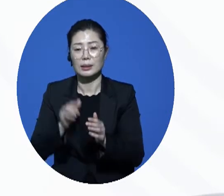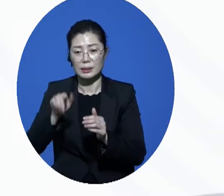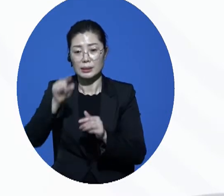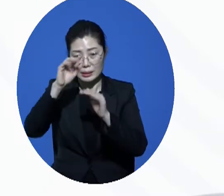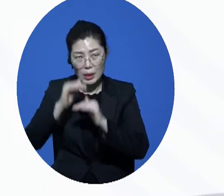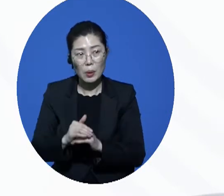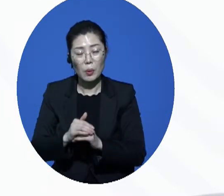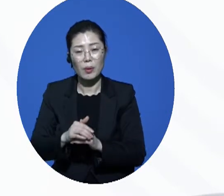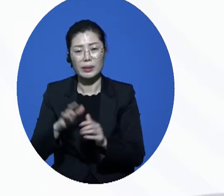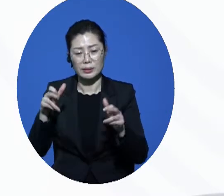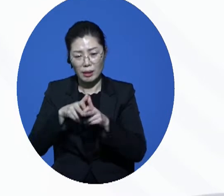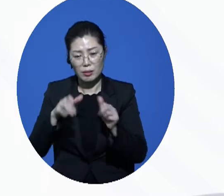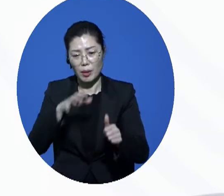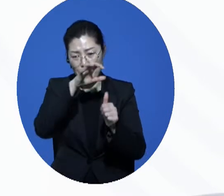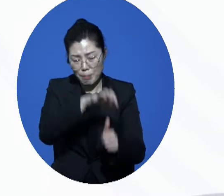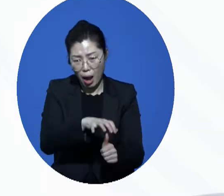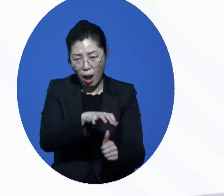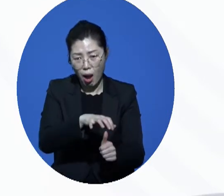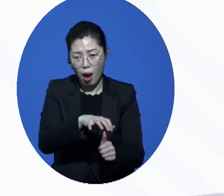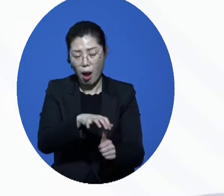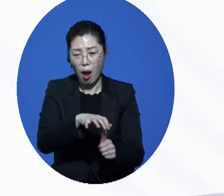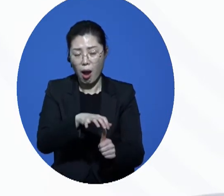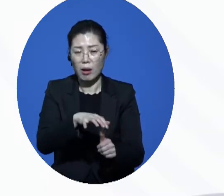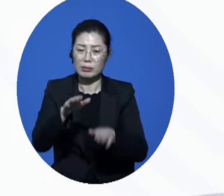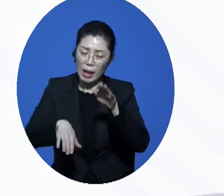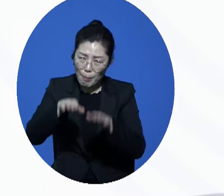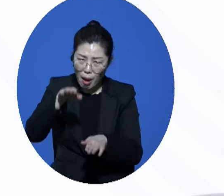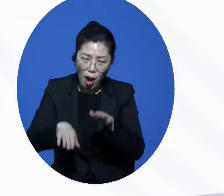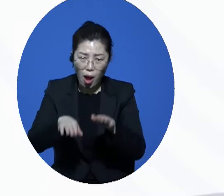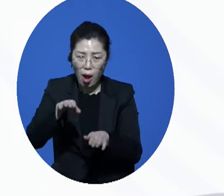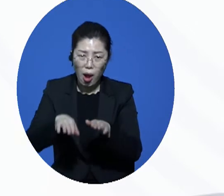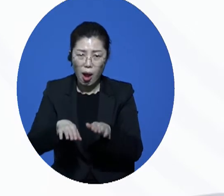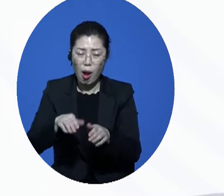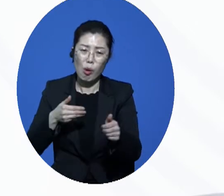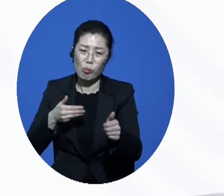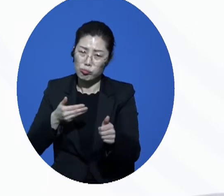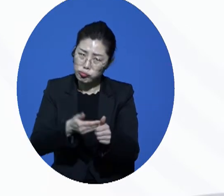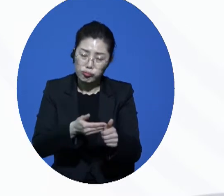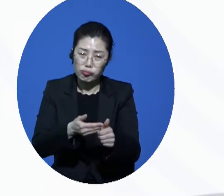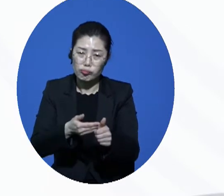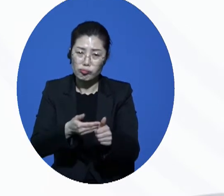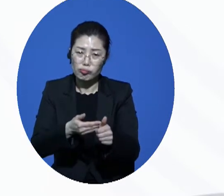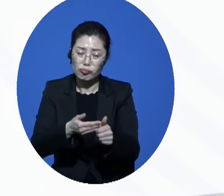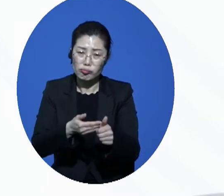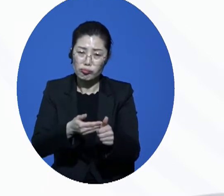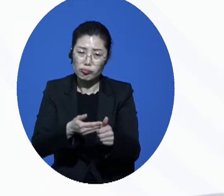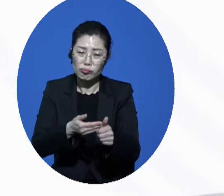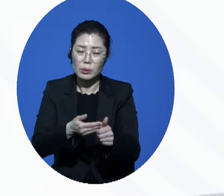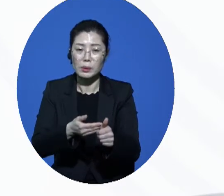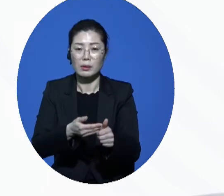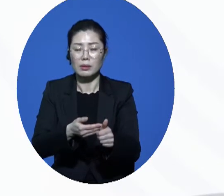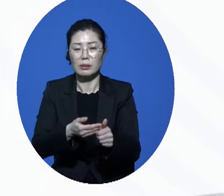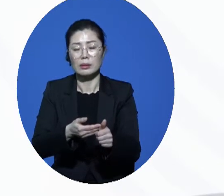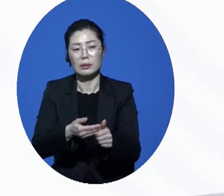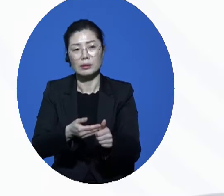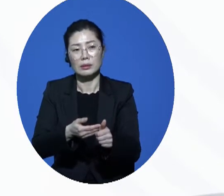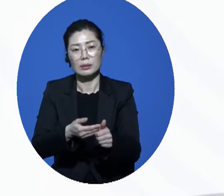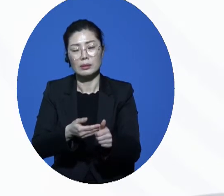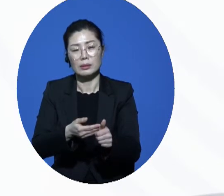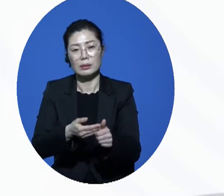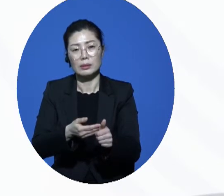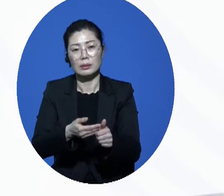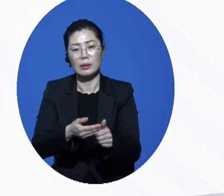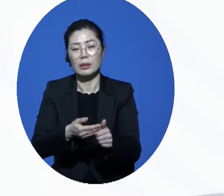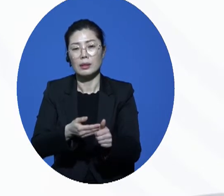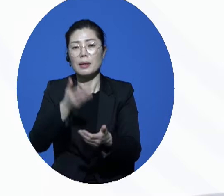바로 이 장애인들의 고립과 어떤 투명 인간화, 차별화의 대상이었던 그런 개인들로부터 이제 지역 사회에 포용될